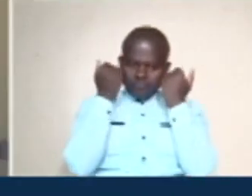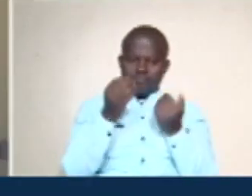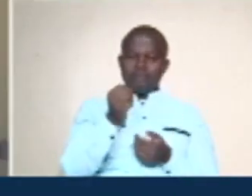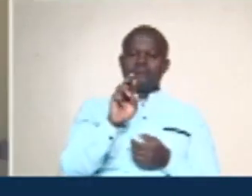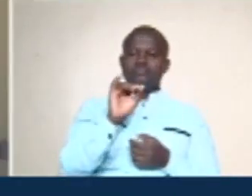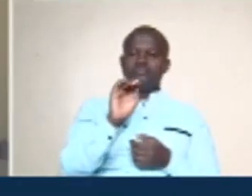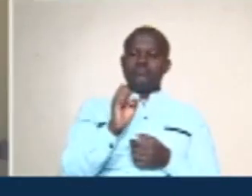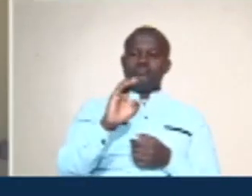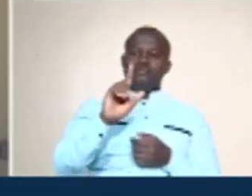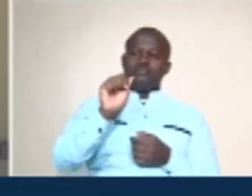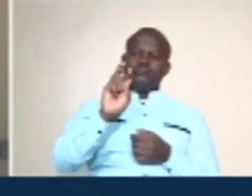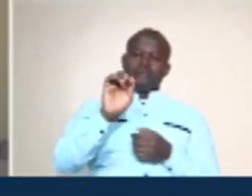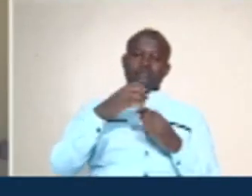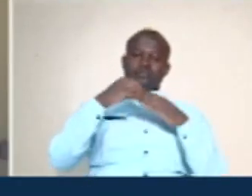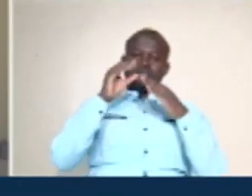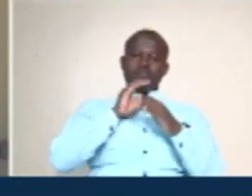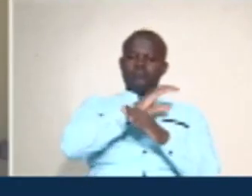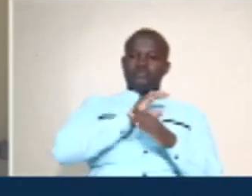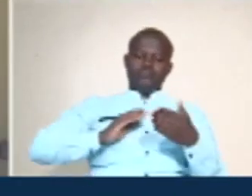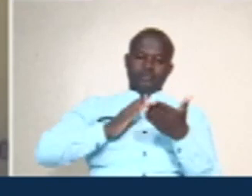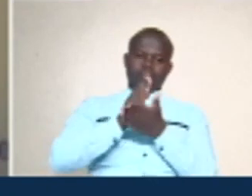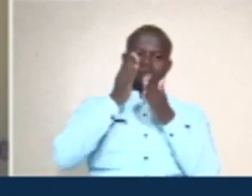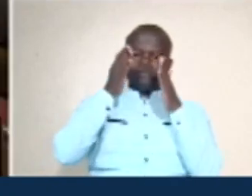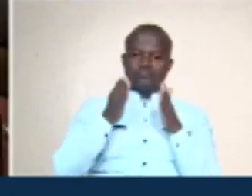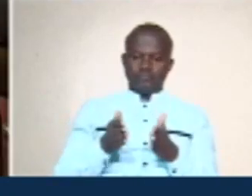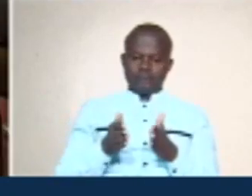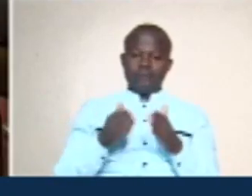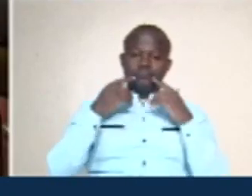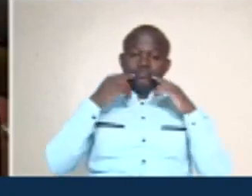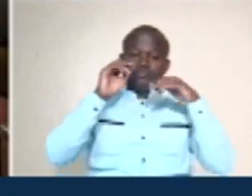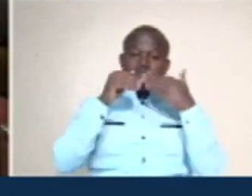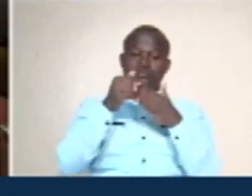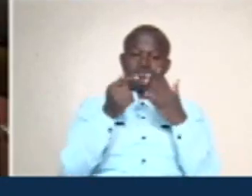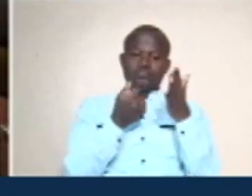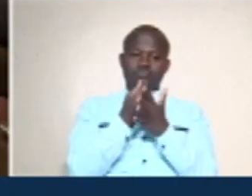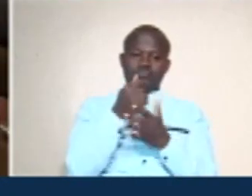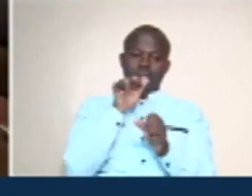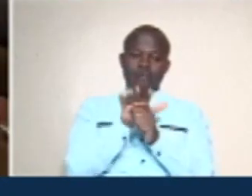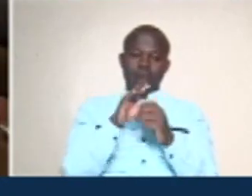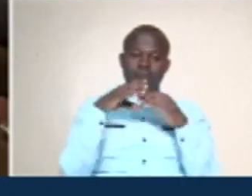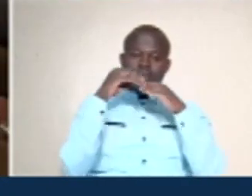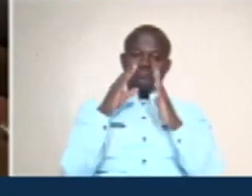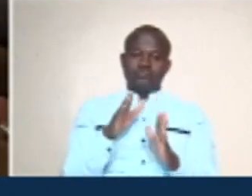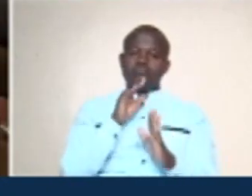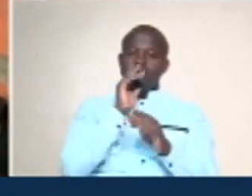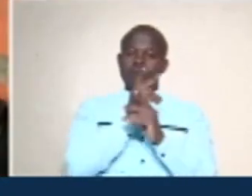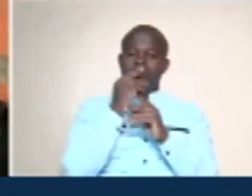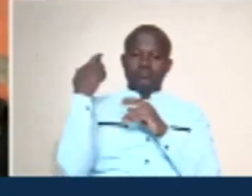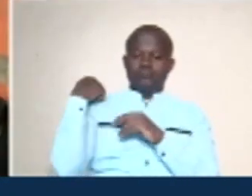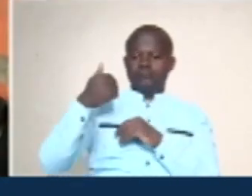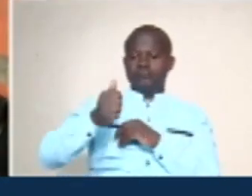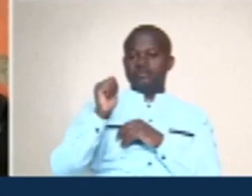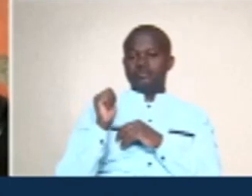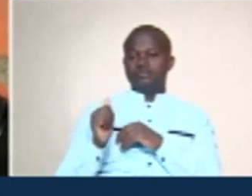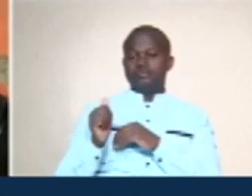Claire Mukasine, umuyobozi wa komisiyo y'uburenganzira bwa muntu, avuga ko ibi biterwa hanini n'abayobozi birengagize inshingano zabo. Buri muntu